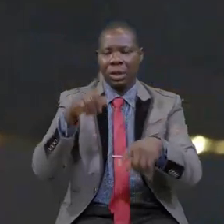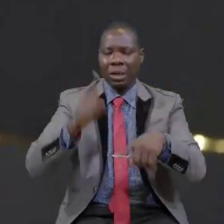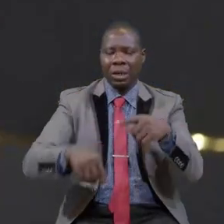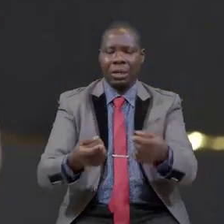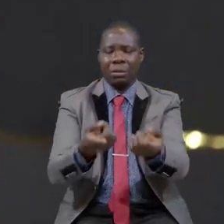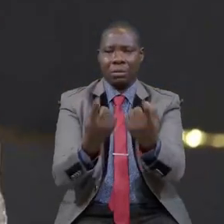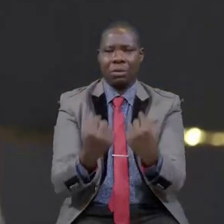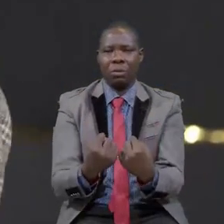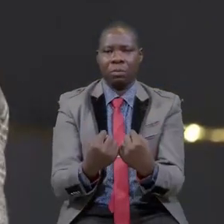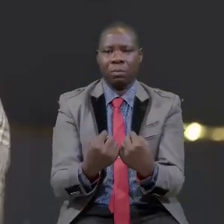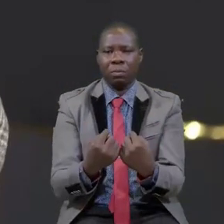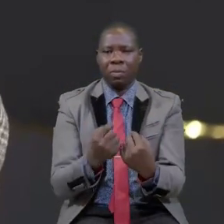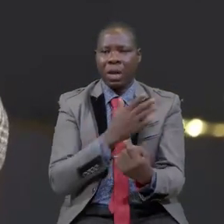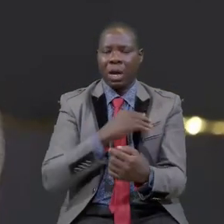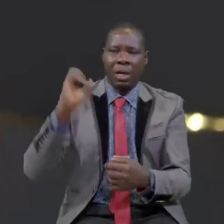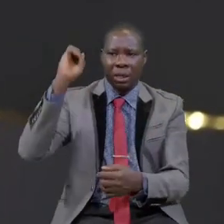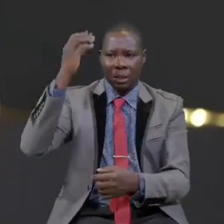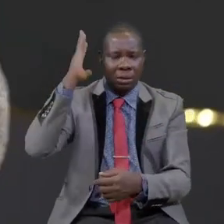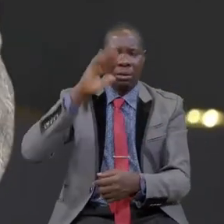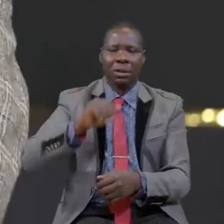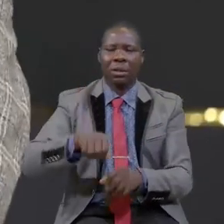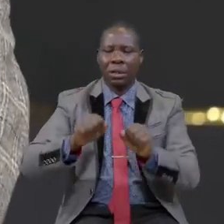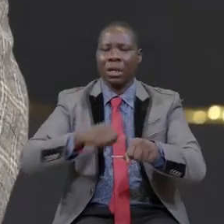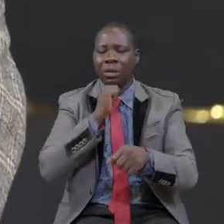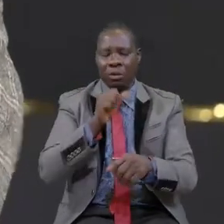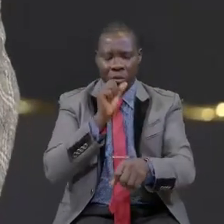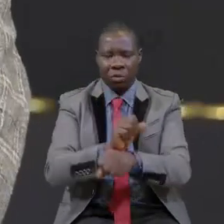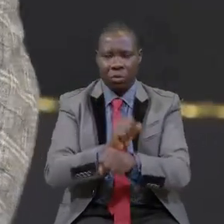venir. La grâce ne peut pas opérer